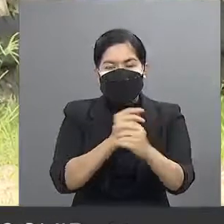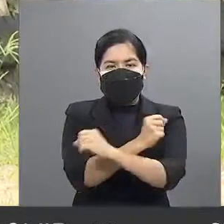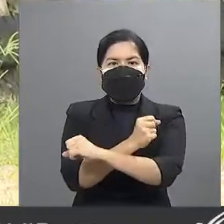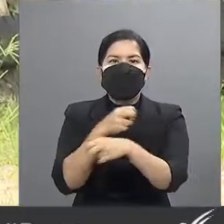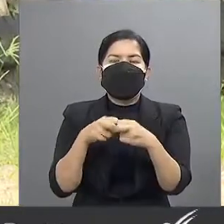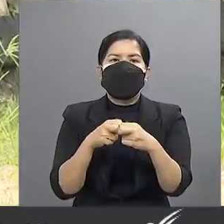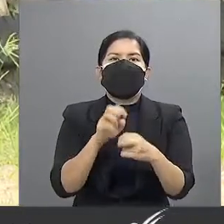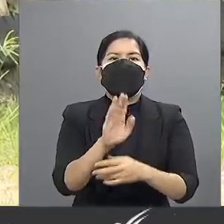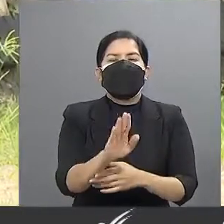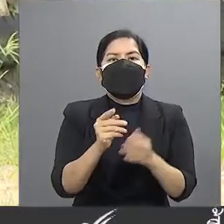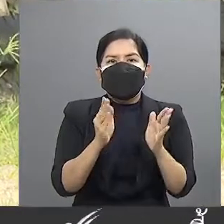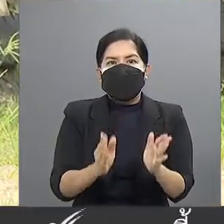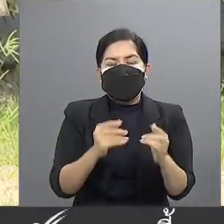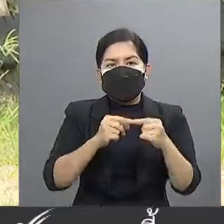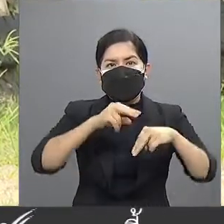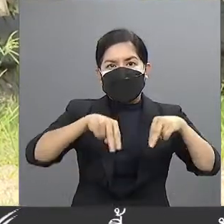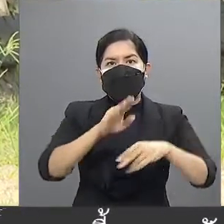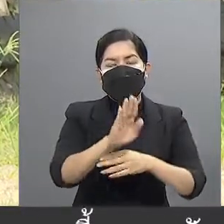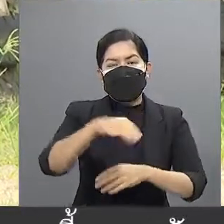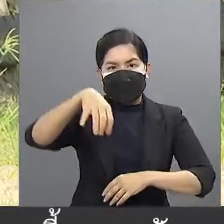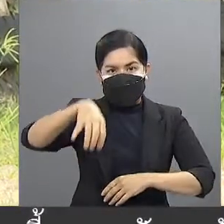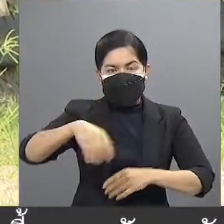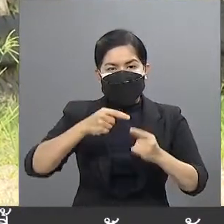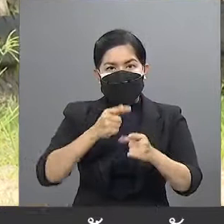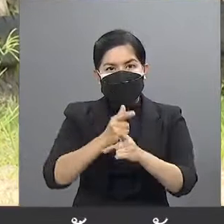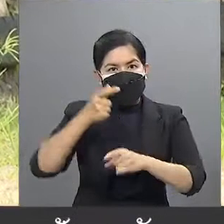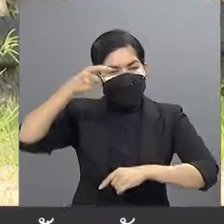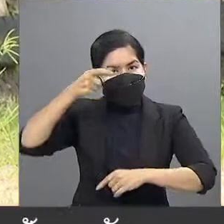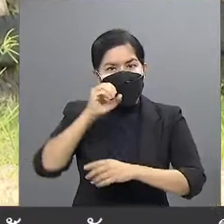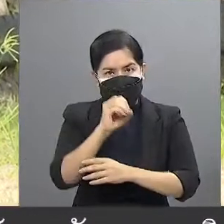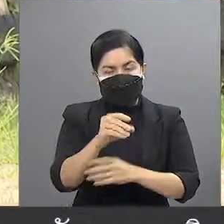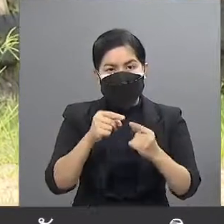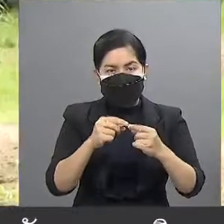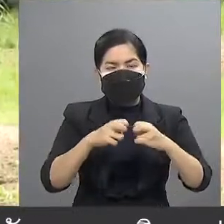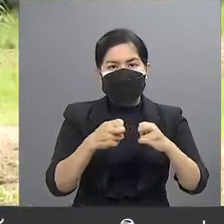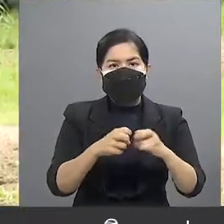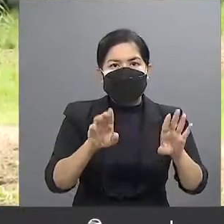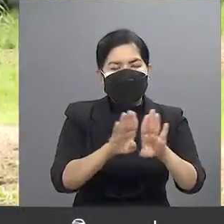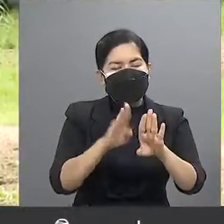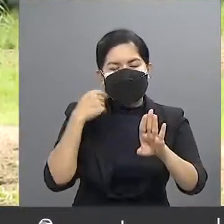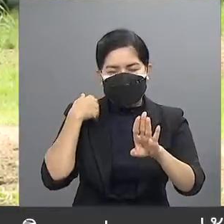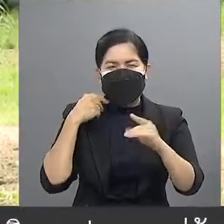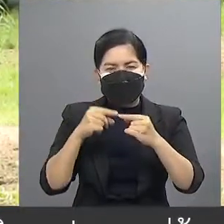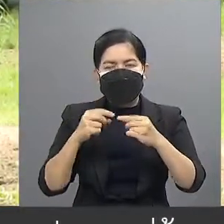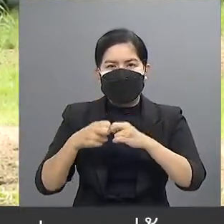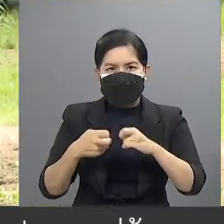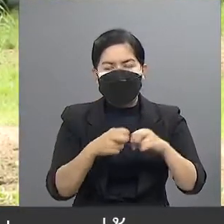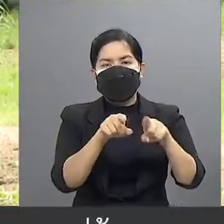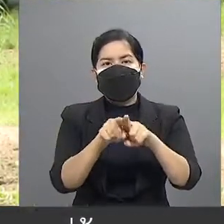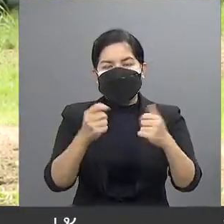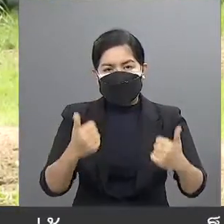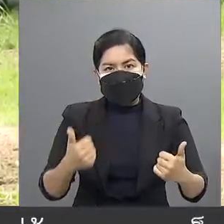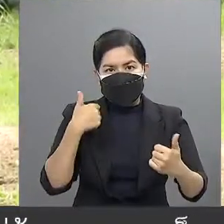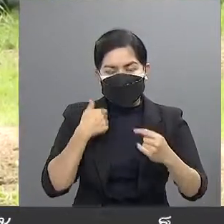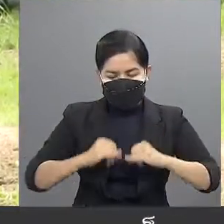ามกีฬาชนโคบอกว่านับแต่สนามชนโคถูกสั่งปิดส่งผลกระทบต่อธุรกิจวัวชนเป็นลูกโซ่ขณะนี้มีเจ้าของวัวชนบางคนประกาศ